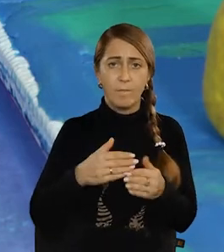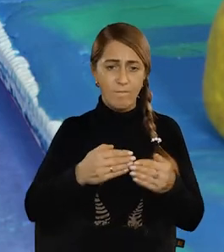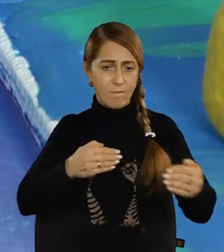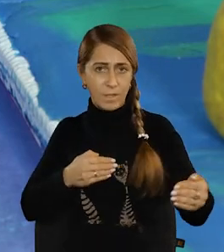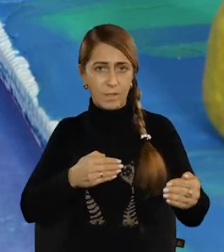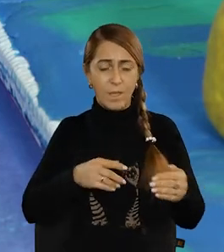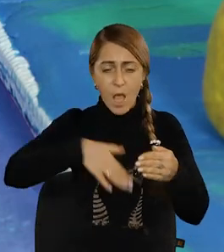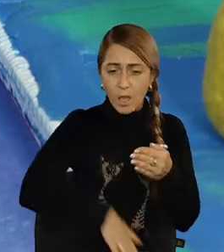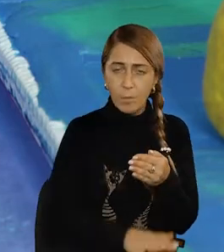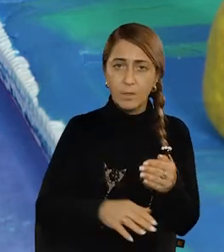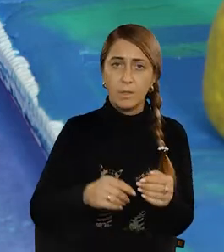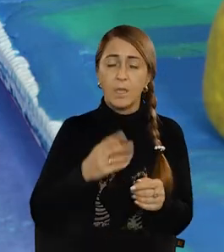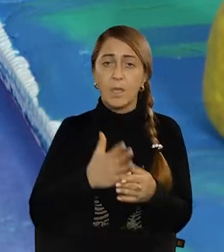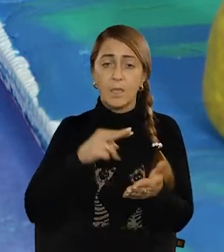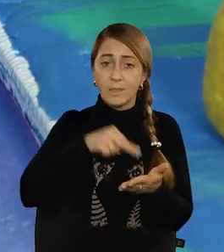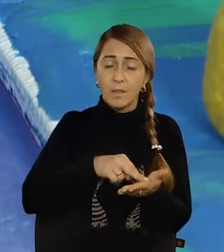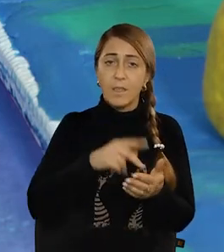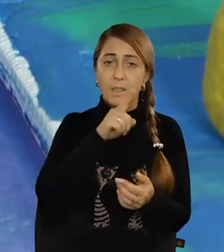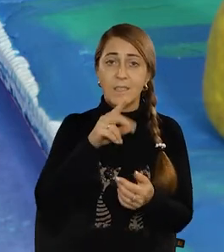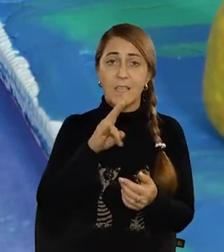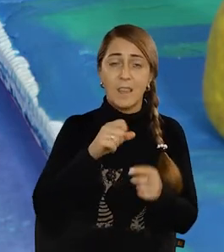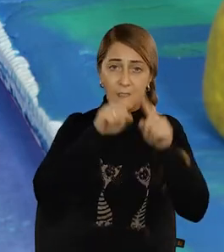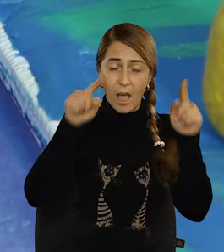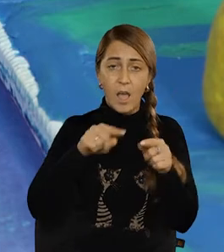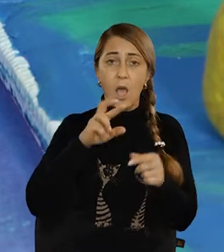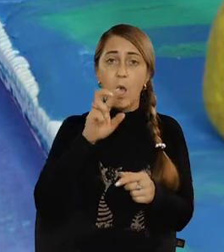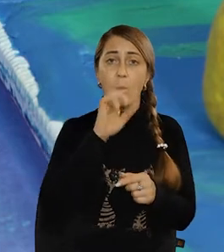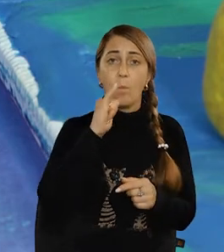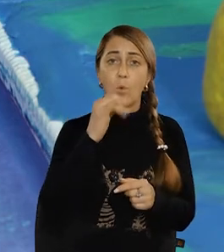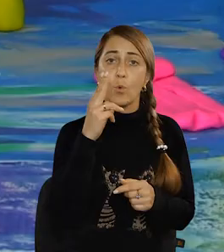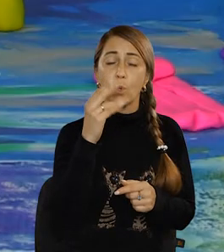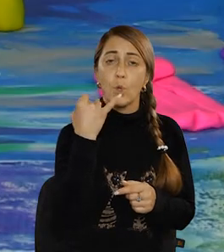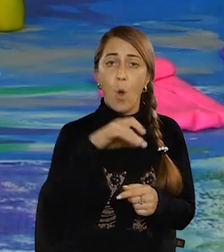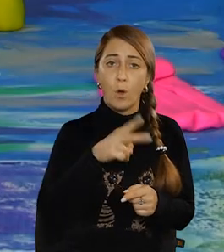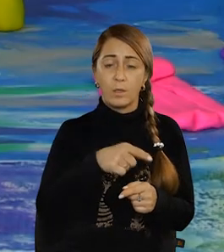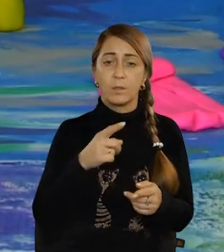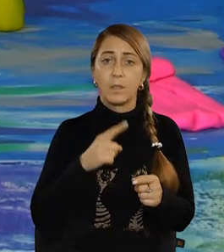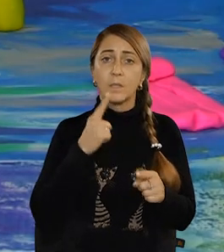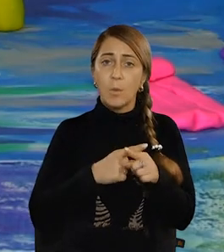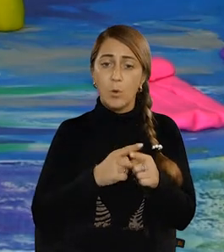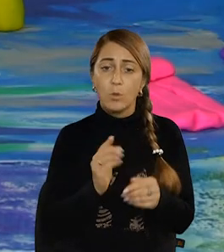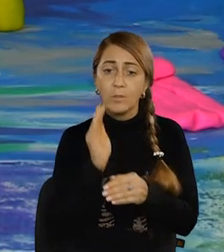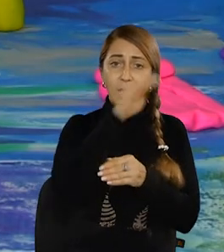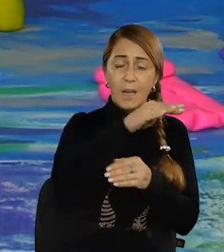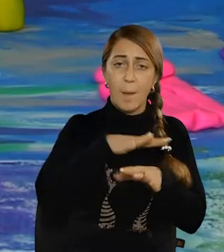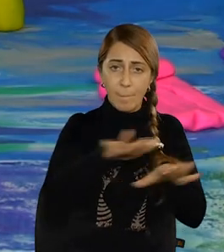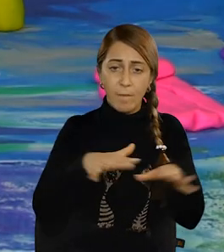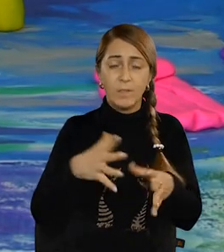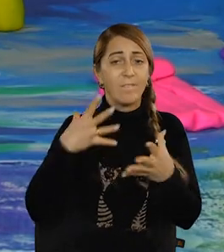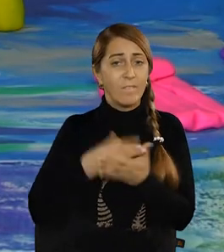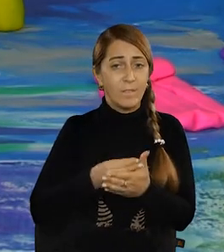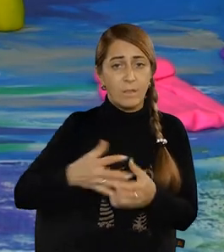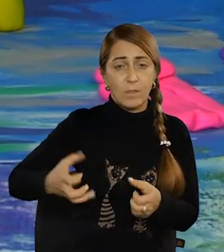та глибина позначається обмежувальними знаками – буйками. За них уже плавати точно заборонено. Якщо узяв із